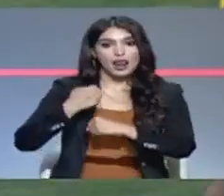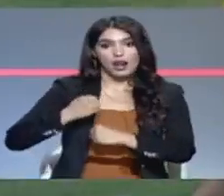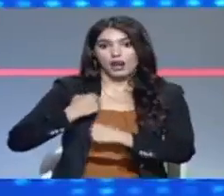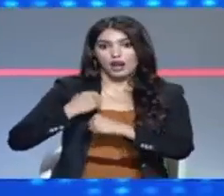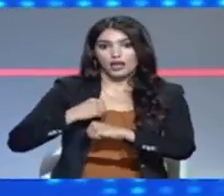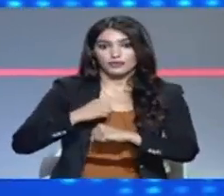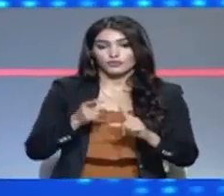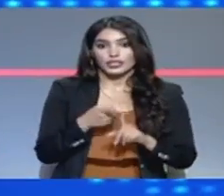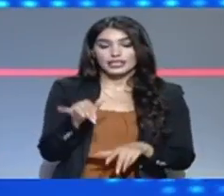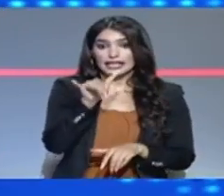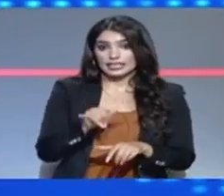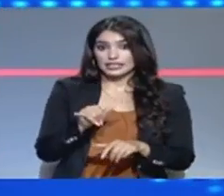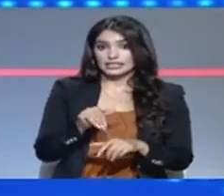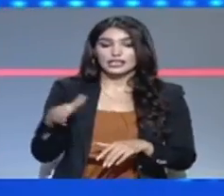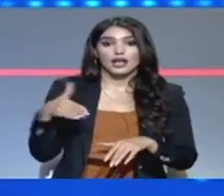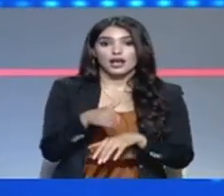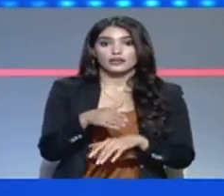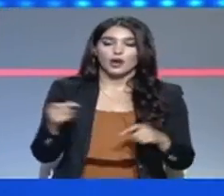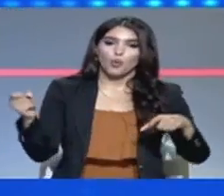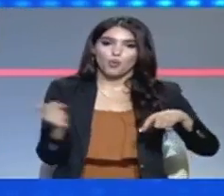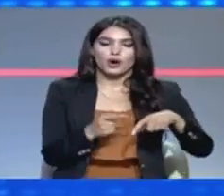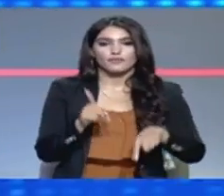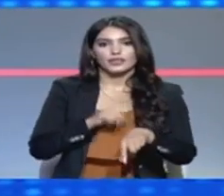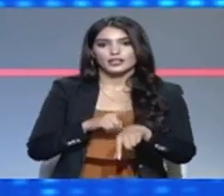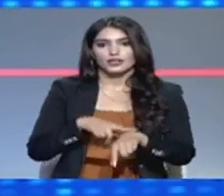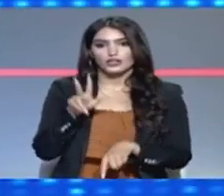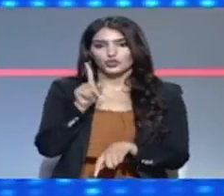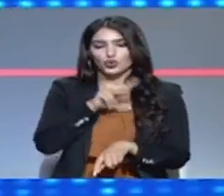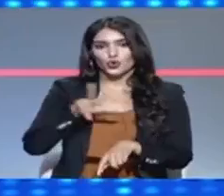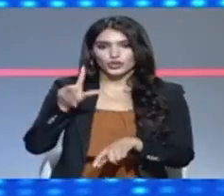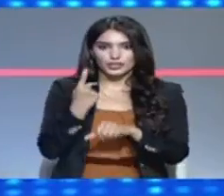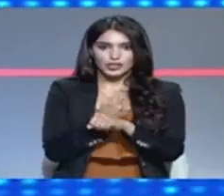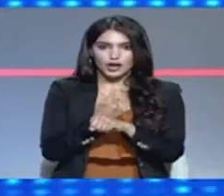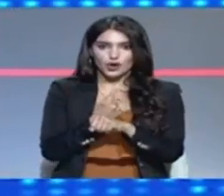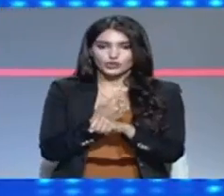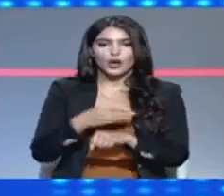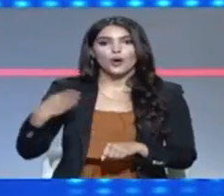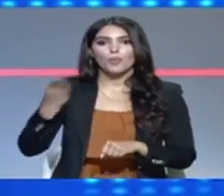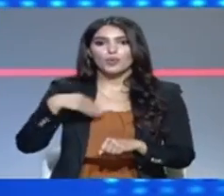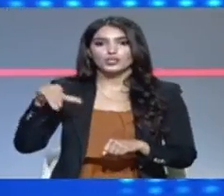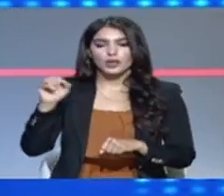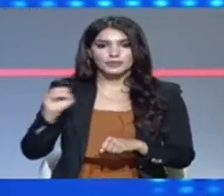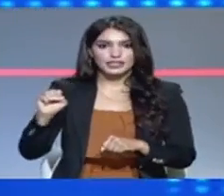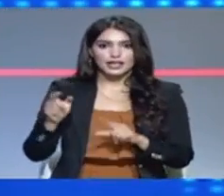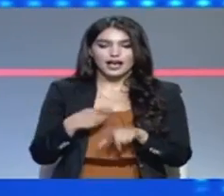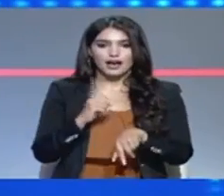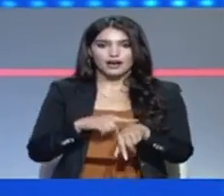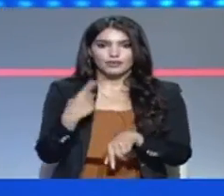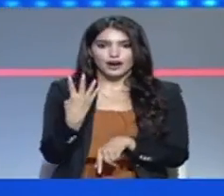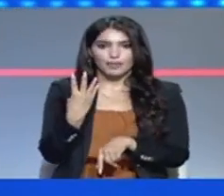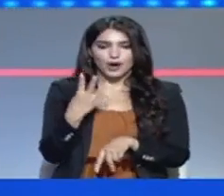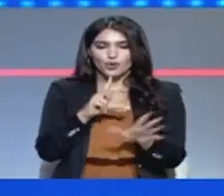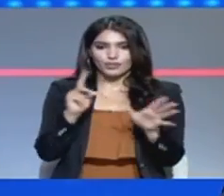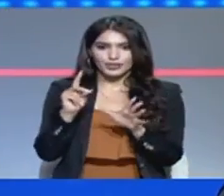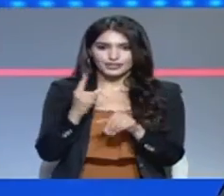كل من ياسين الصالحي من علامة الجزاء في الدقيقة 13 ومصعب ساسي في الدقيقة